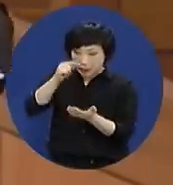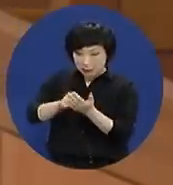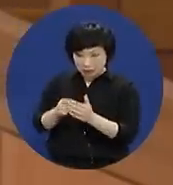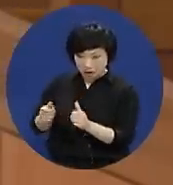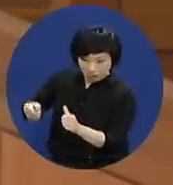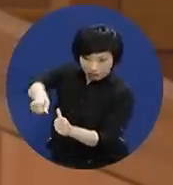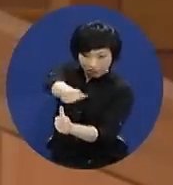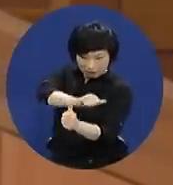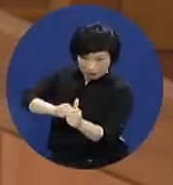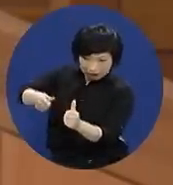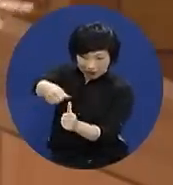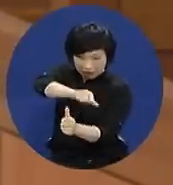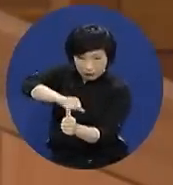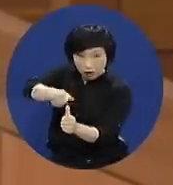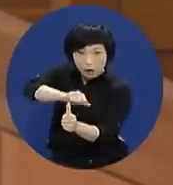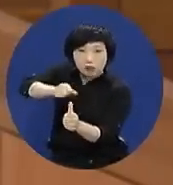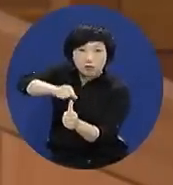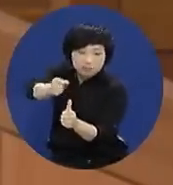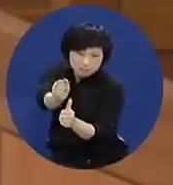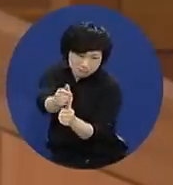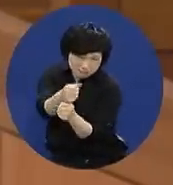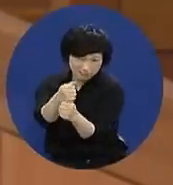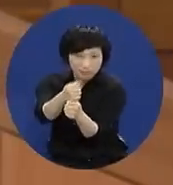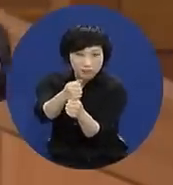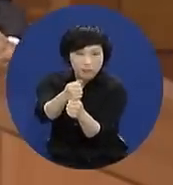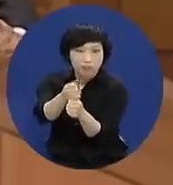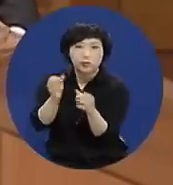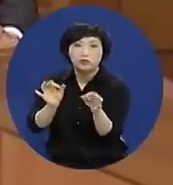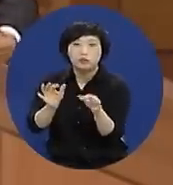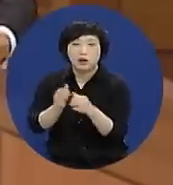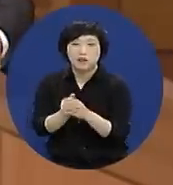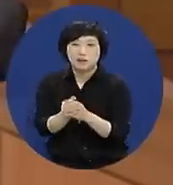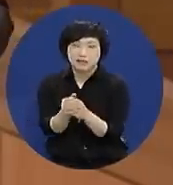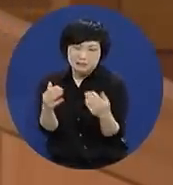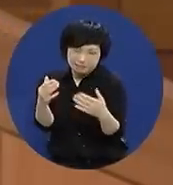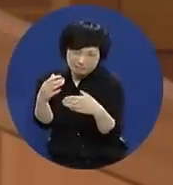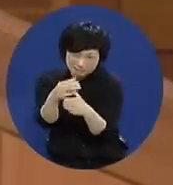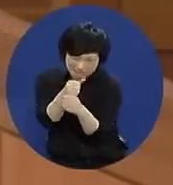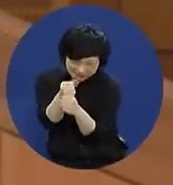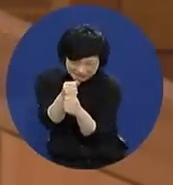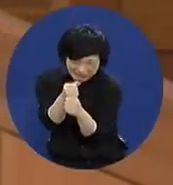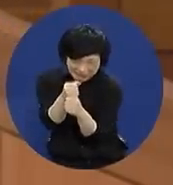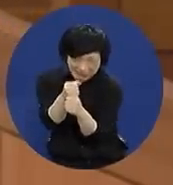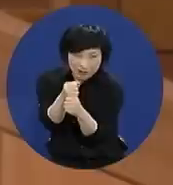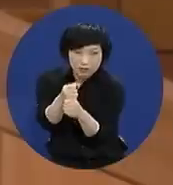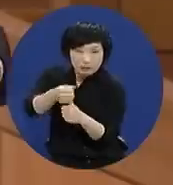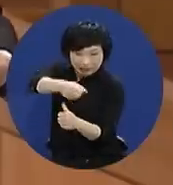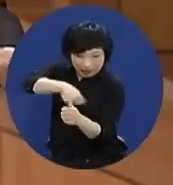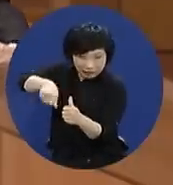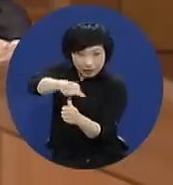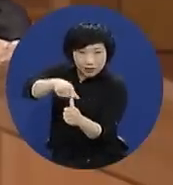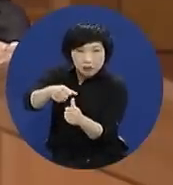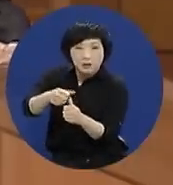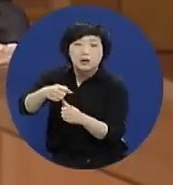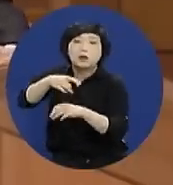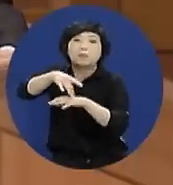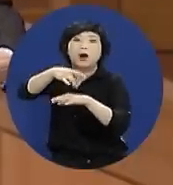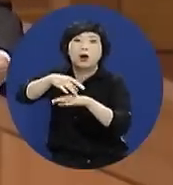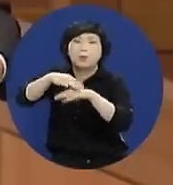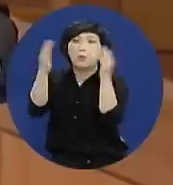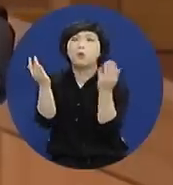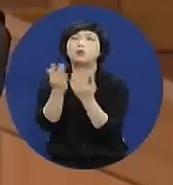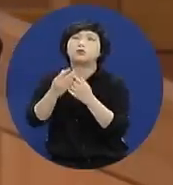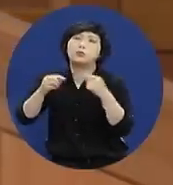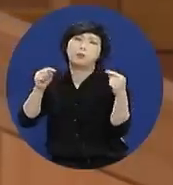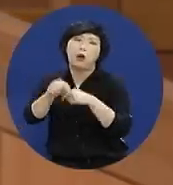に巻きつけられると巻かれた瞬間てくる力によって骨が